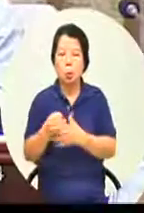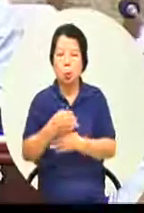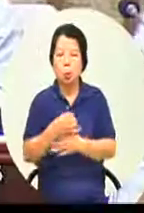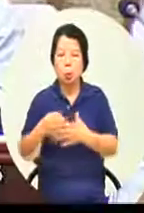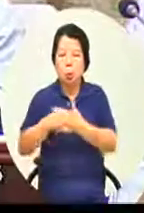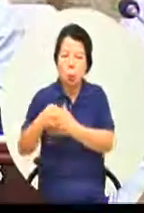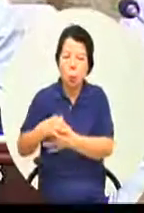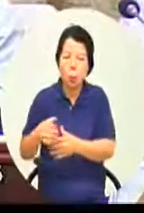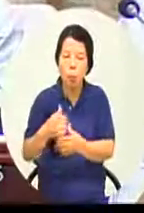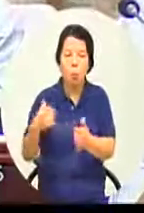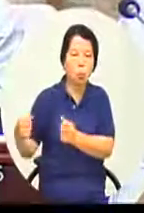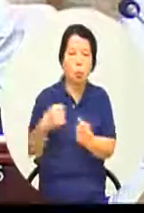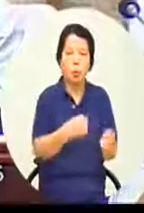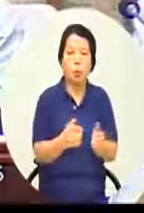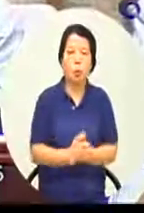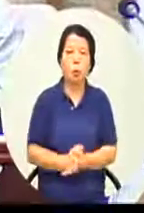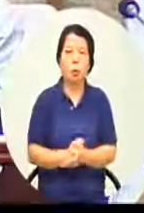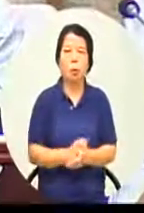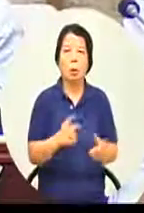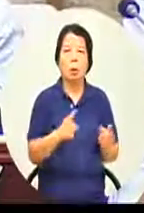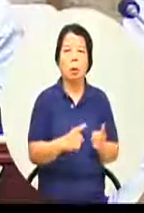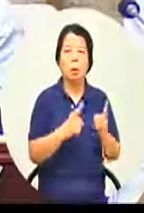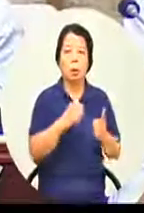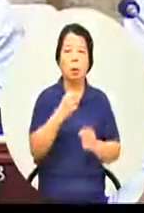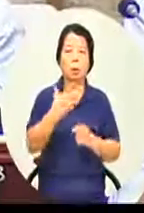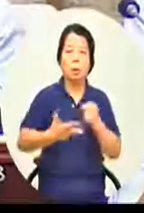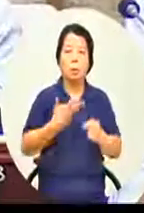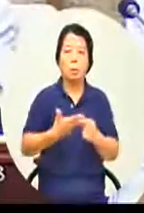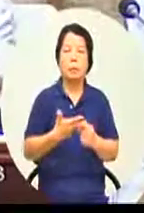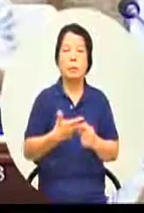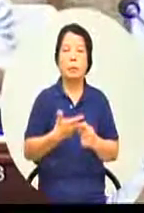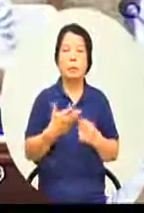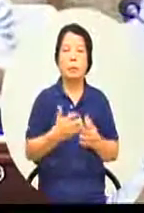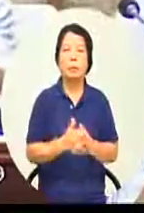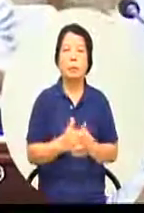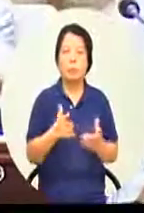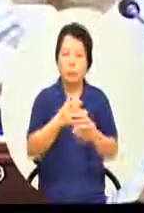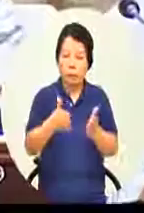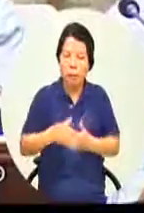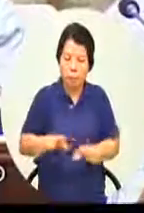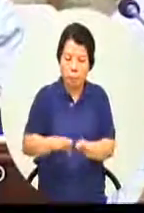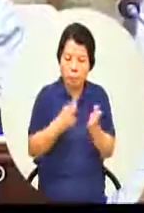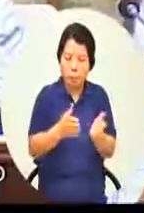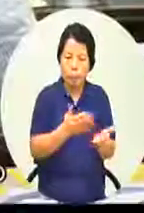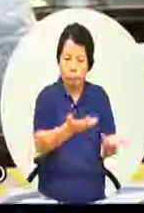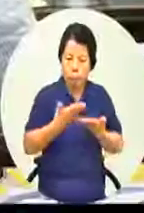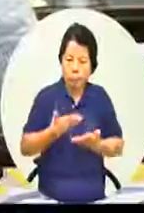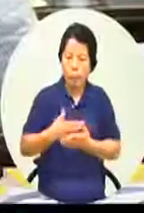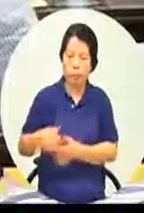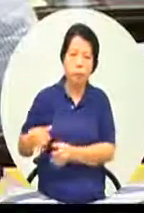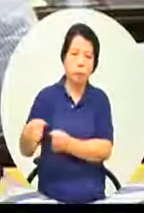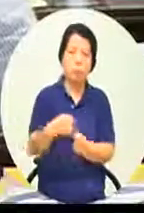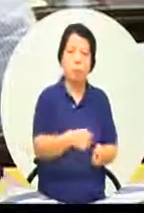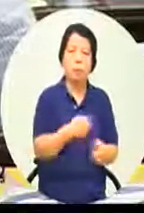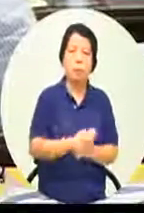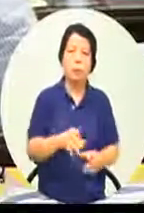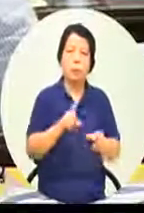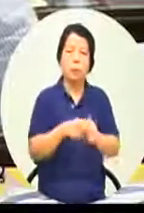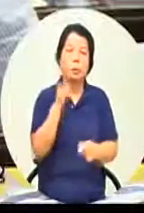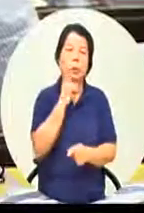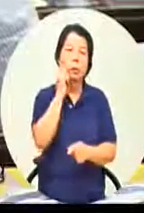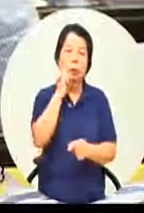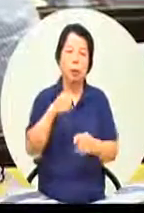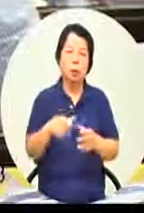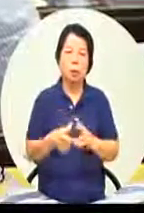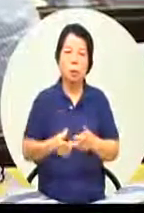在108年10月25号，他要交付给我们进行出旅刊。 谢谢局长、哦、所以从你刚刚这样子跟中钢有关，我们跟他的